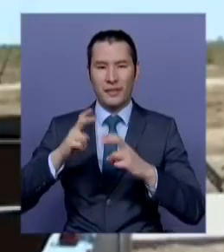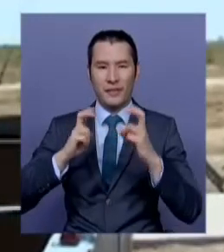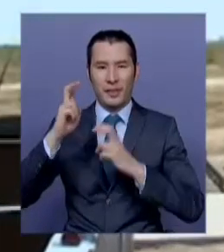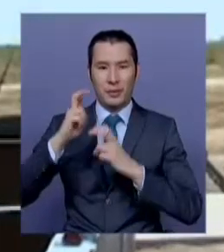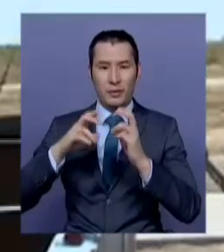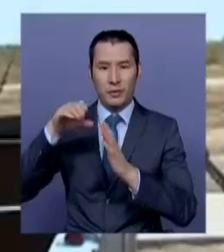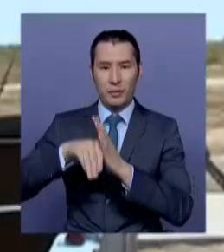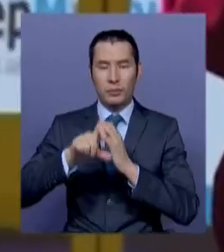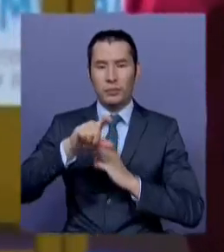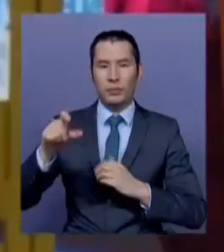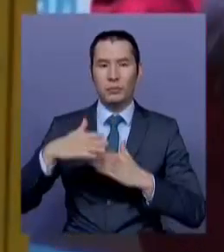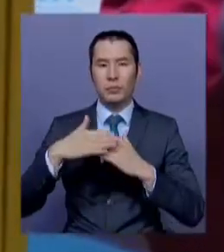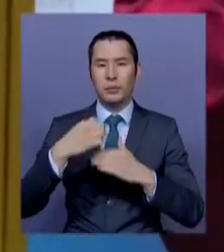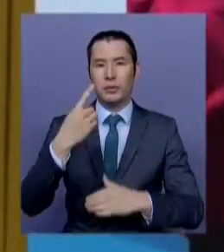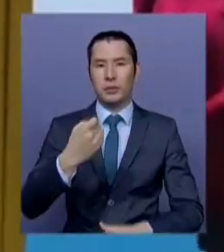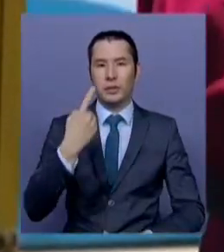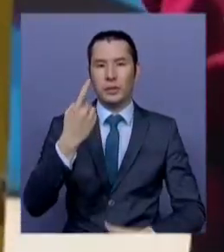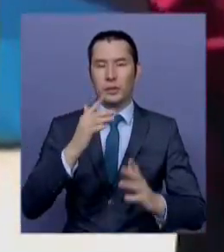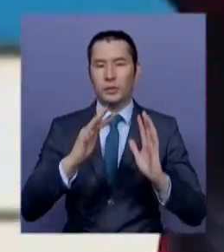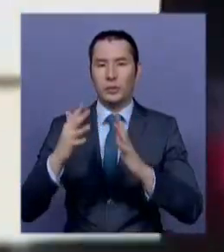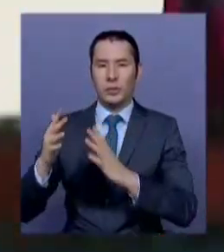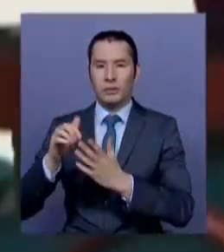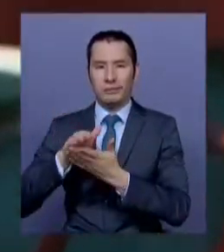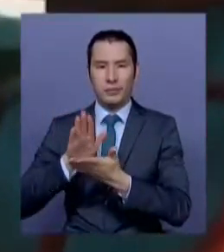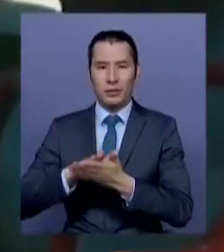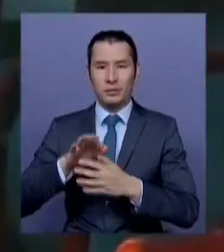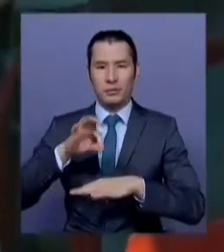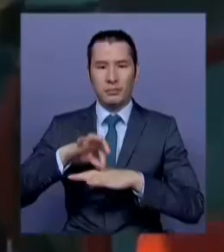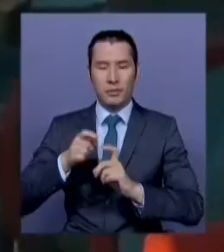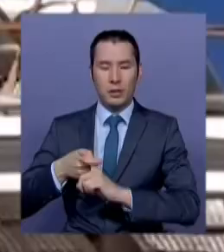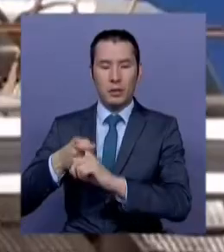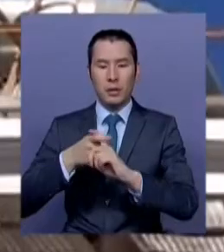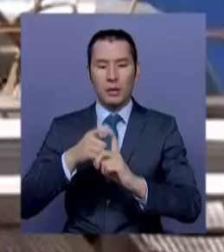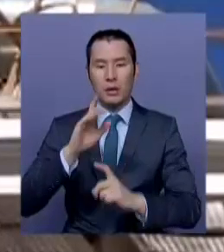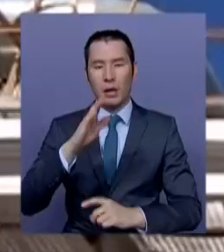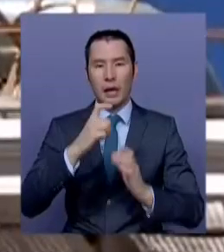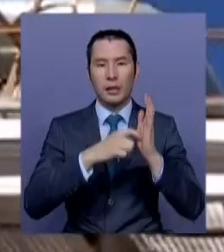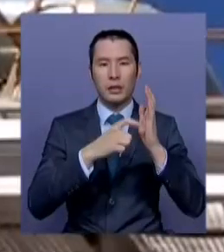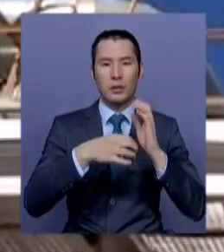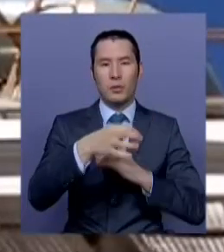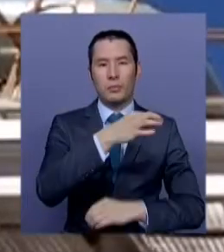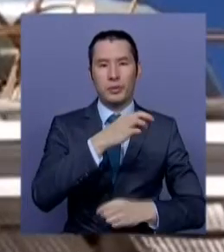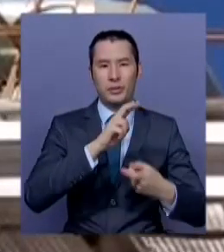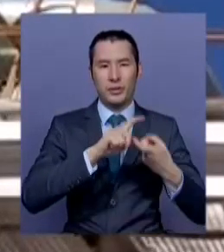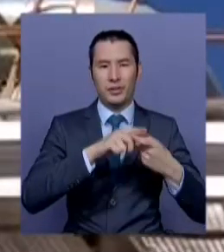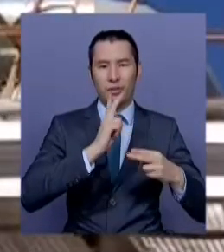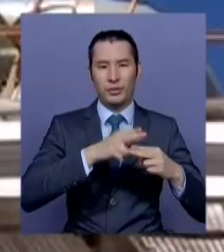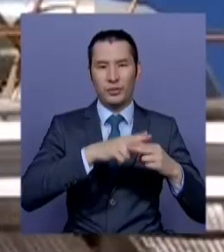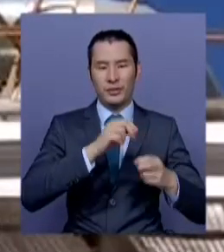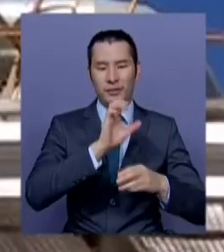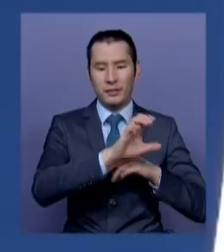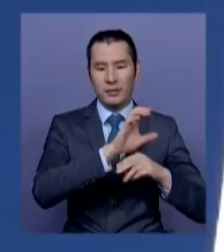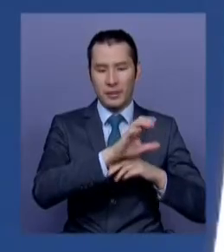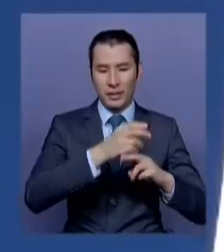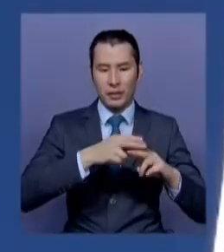арасында 101 жағдай анықталғанын, ал Қарағанды облысындағы Қазақмыс корпорациясы кеніштерінің бірінде 34 адам